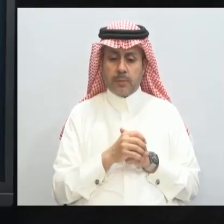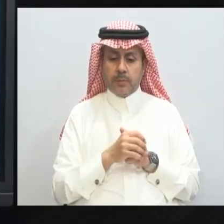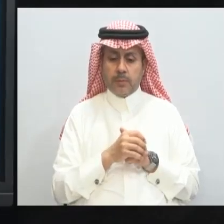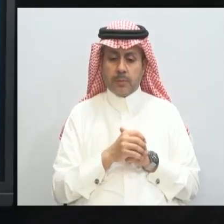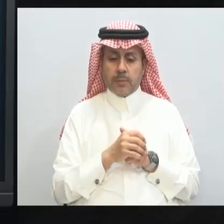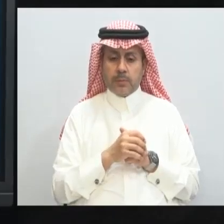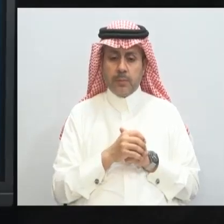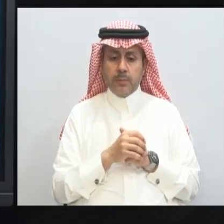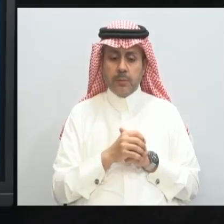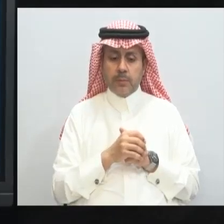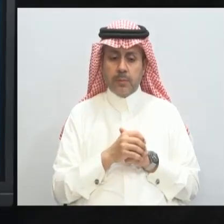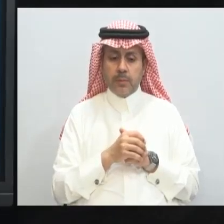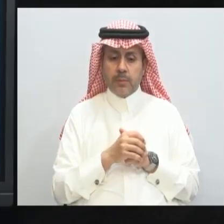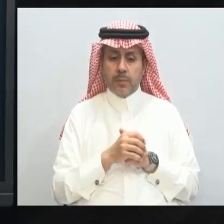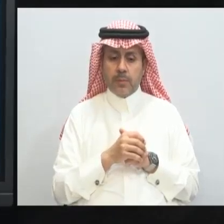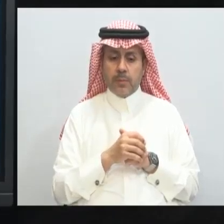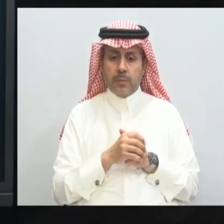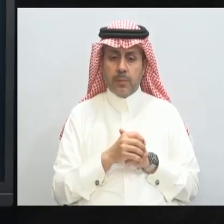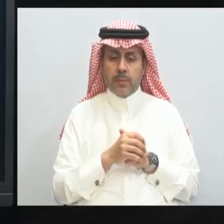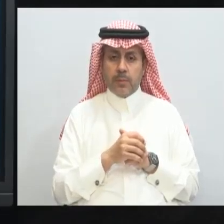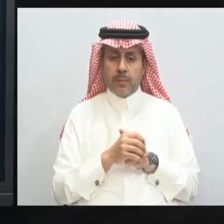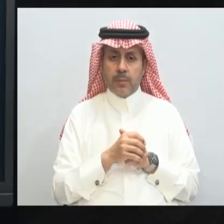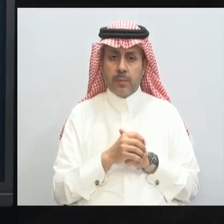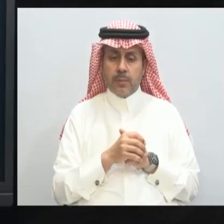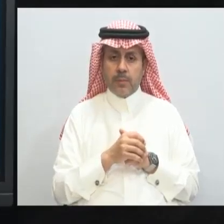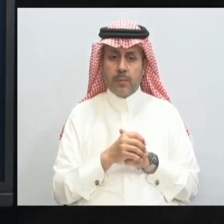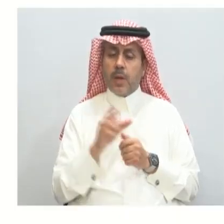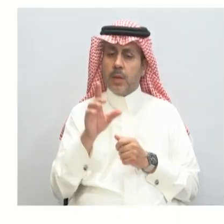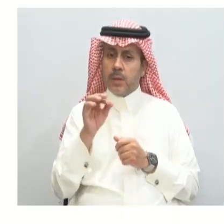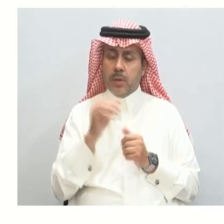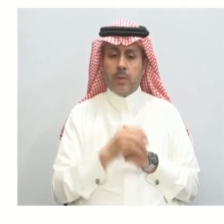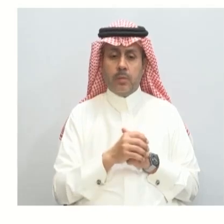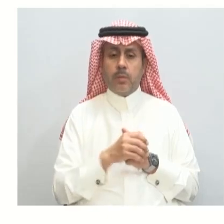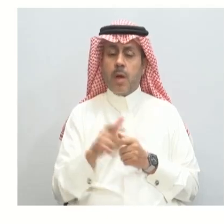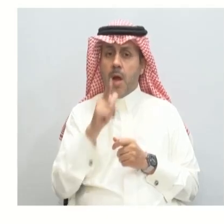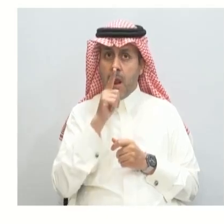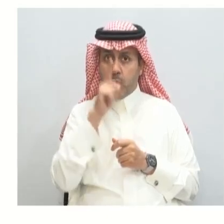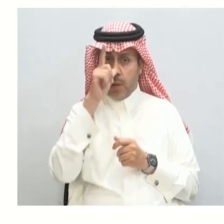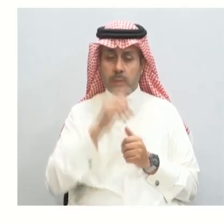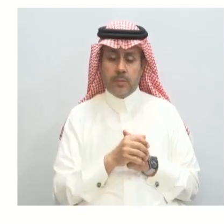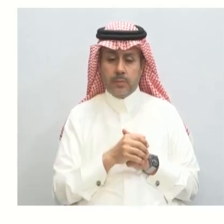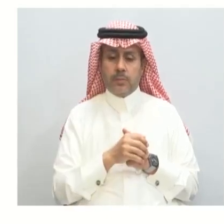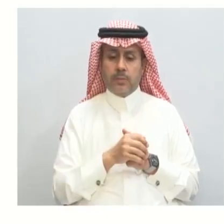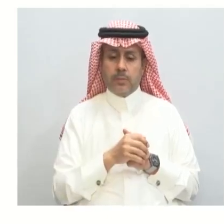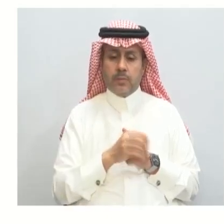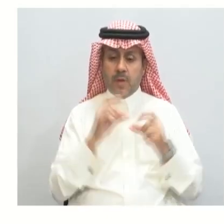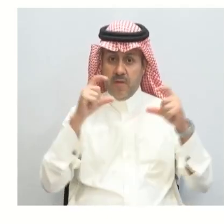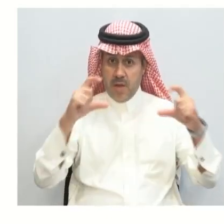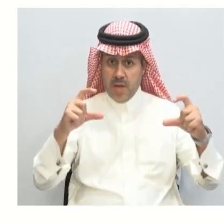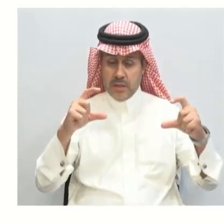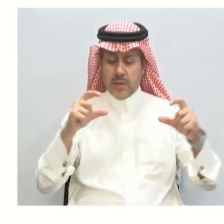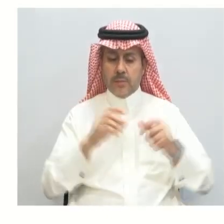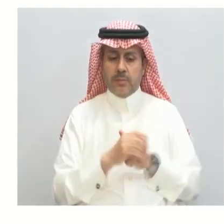خفيفا ومتى يكون هذا الميزان ثقيلا احسنتم نقول في قول الله عز وجل فاما من ثقلت موازينه